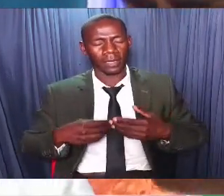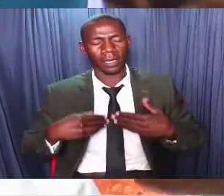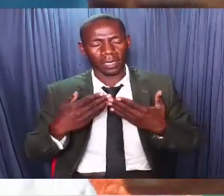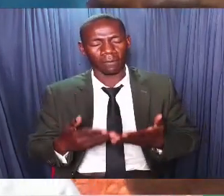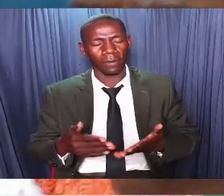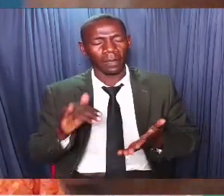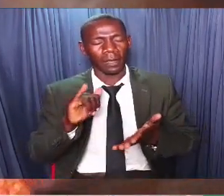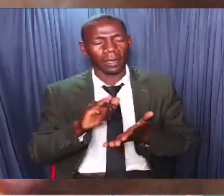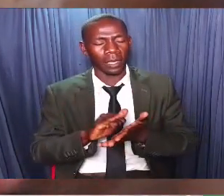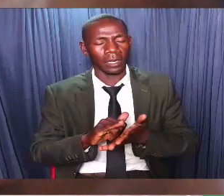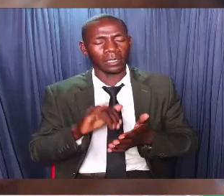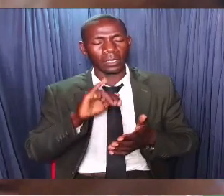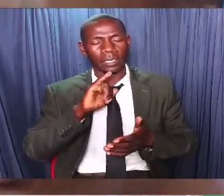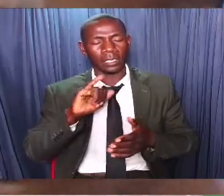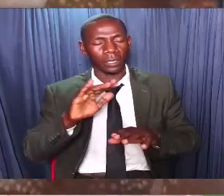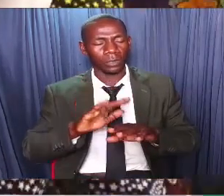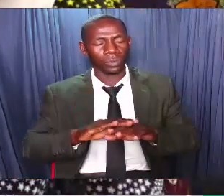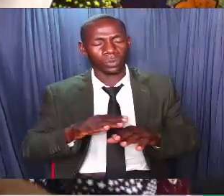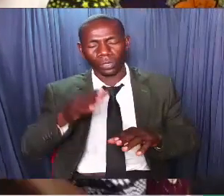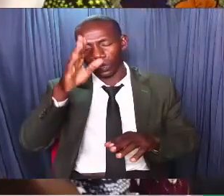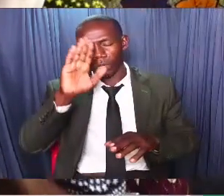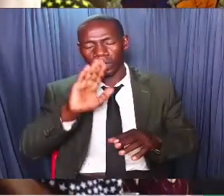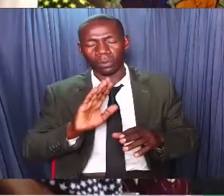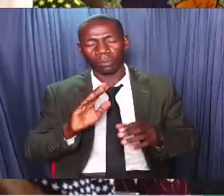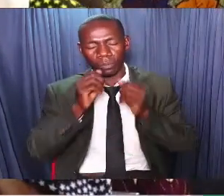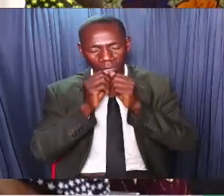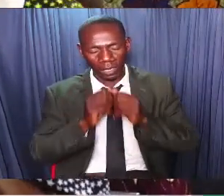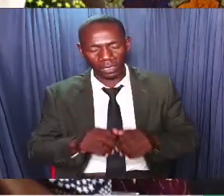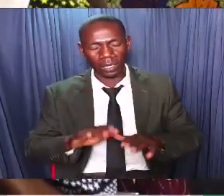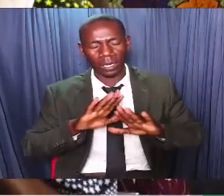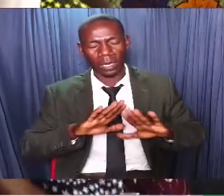biashara zao wakuone wewe. Katika mashamba yao wakuone wewe.